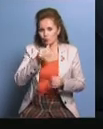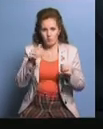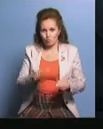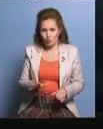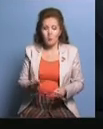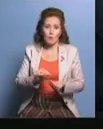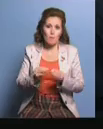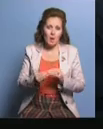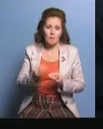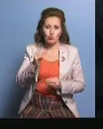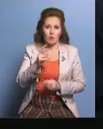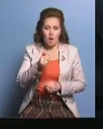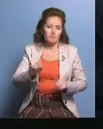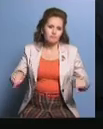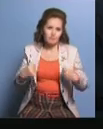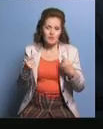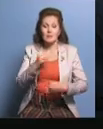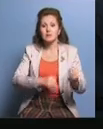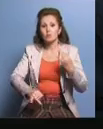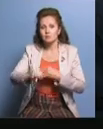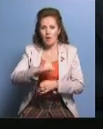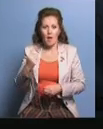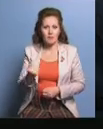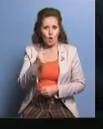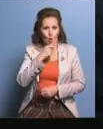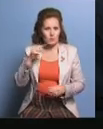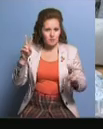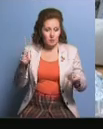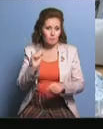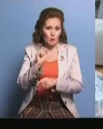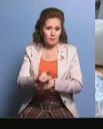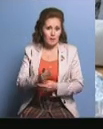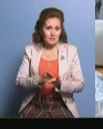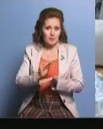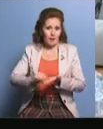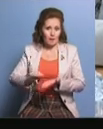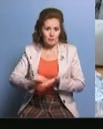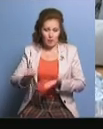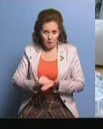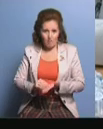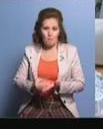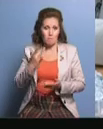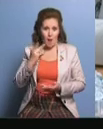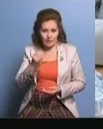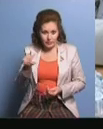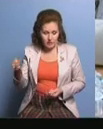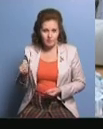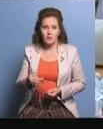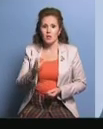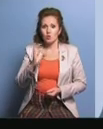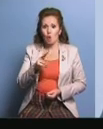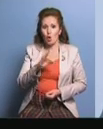ЖКХ подняли на дискуссионной площадке «Единой России». По заданию секретаря регионального отделения партии, главы республики Александра